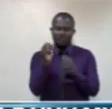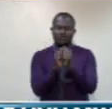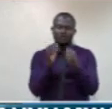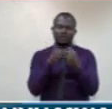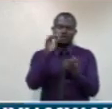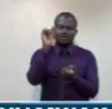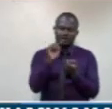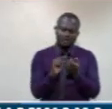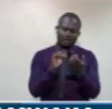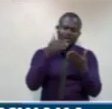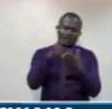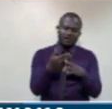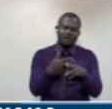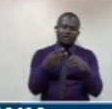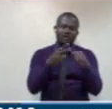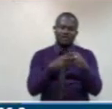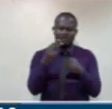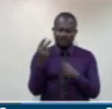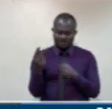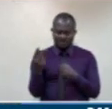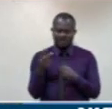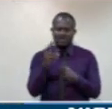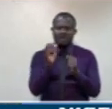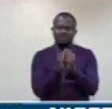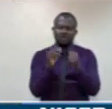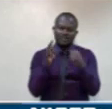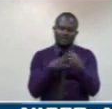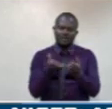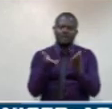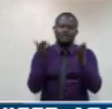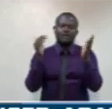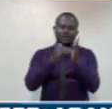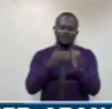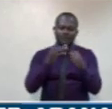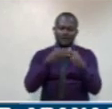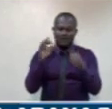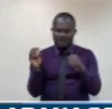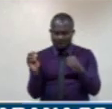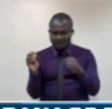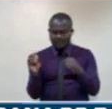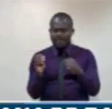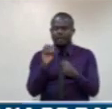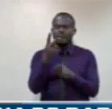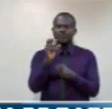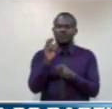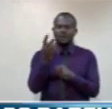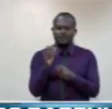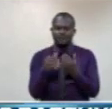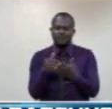2018 biragabanuka biba 72, 2019 zirongera zirazamuka biba 80,